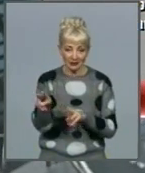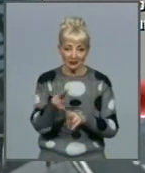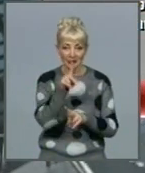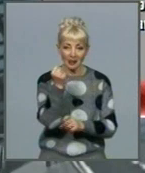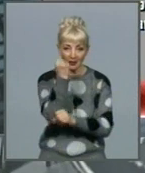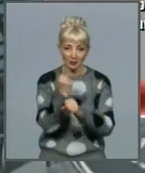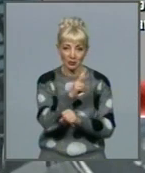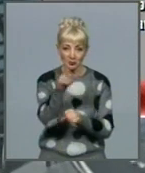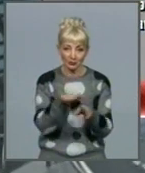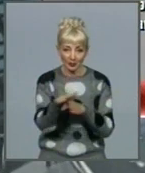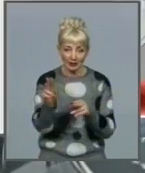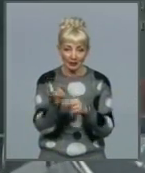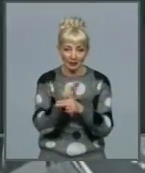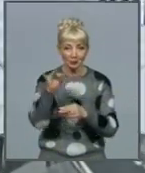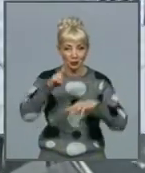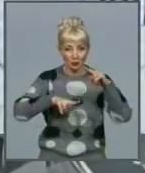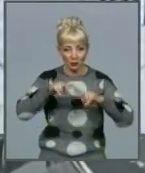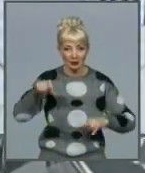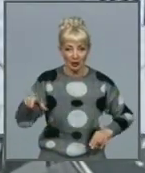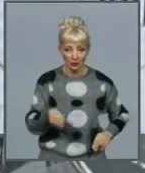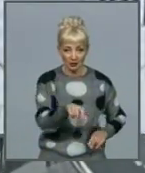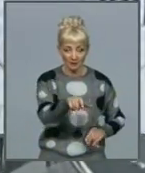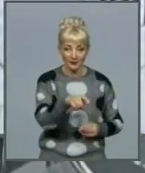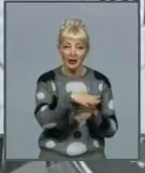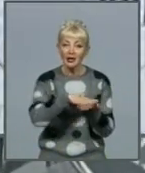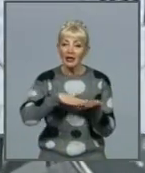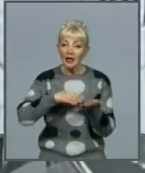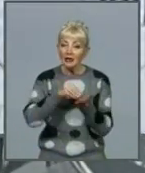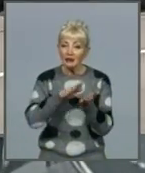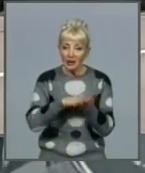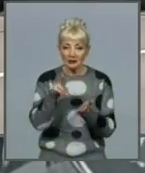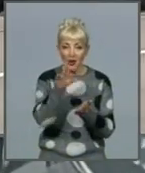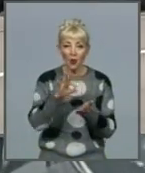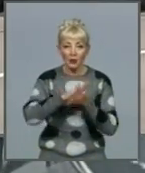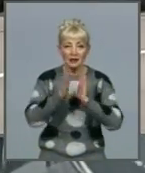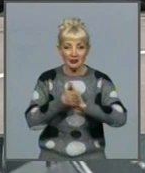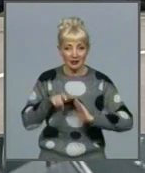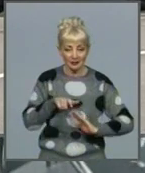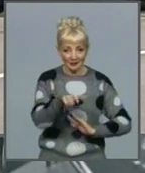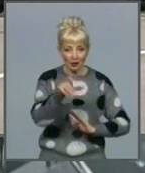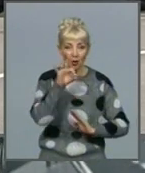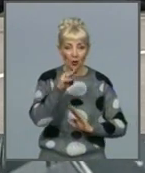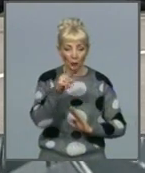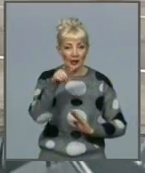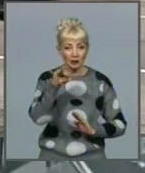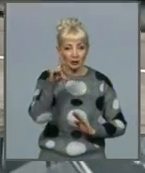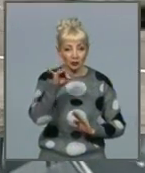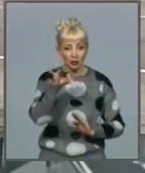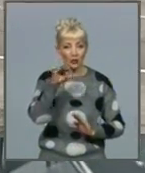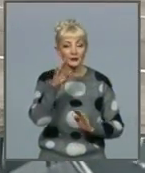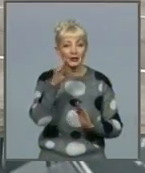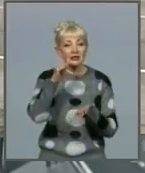та будують шляхи. Дані про стан доріг карта отримує від гідрометеоцентру, системи зважування машин у